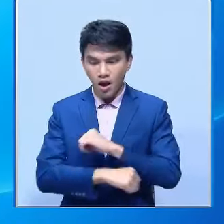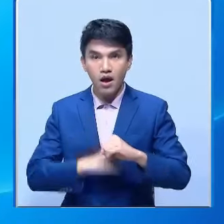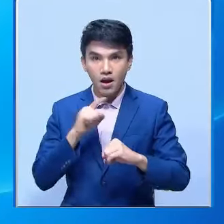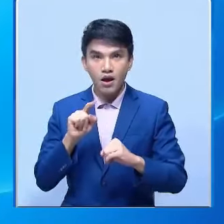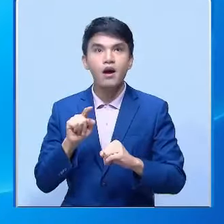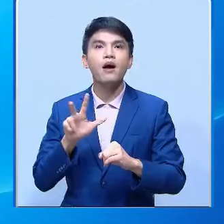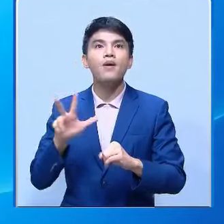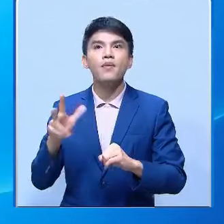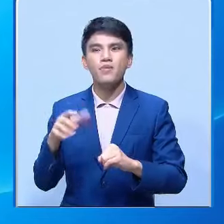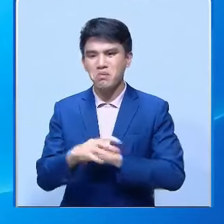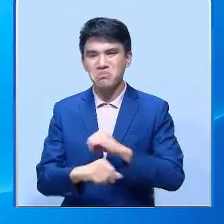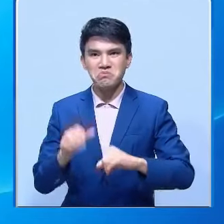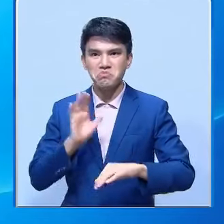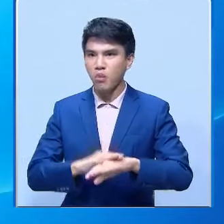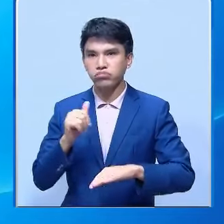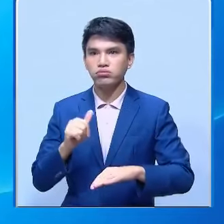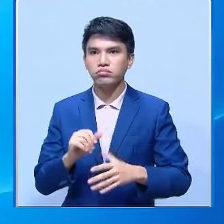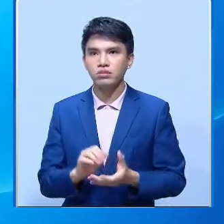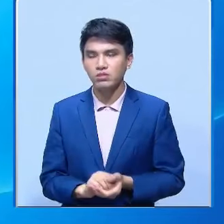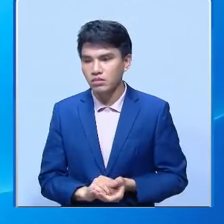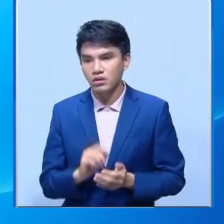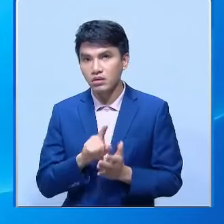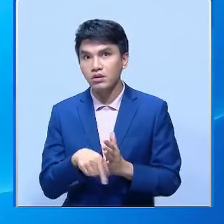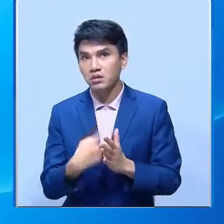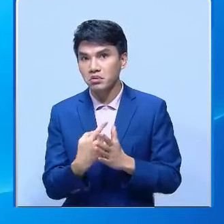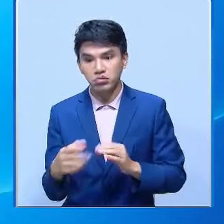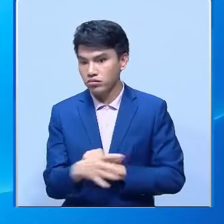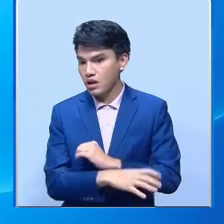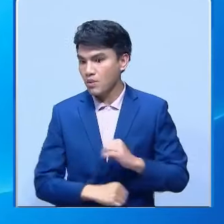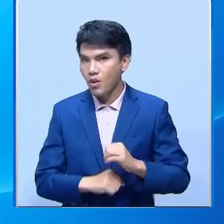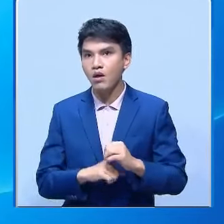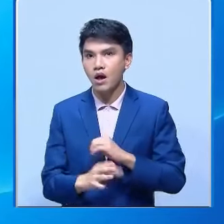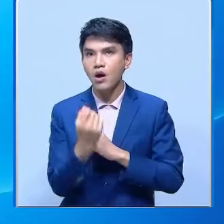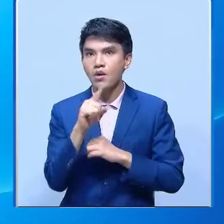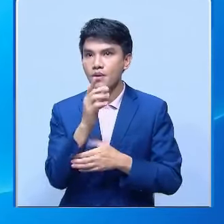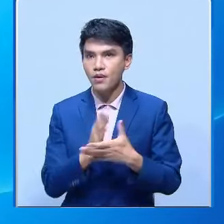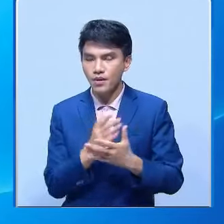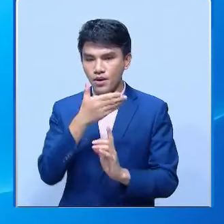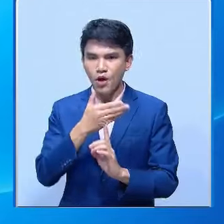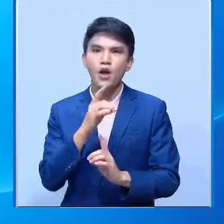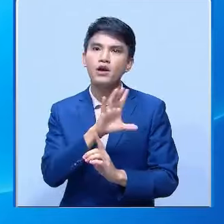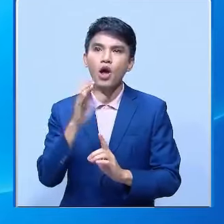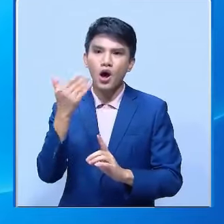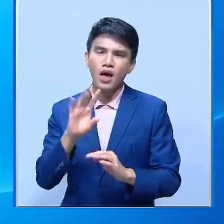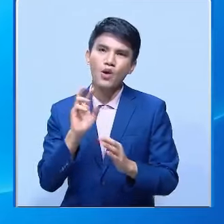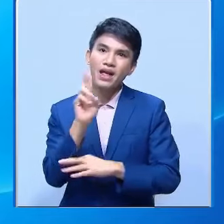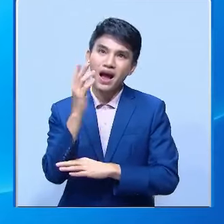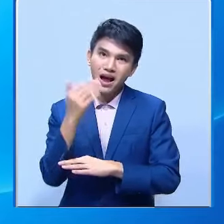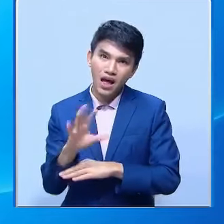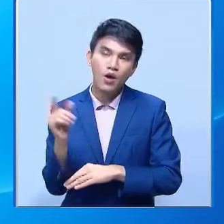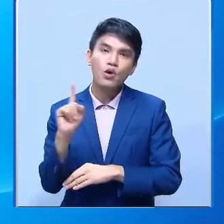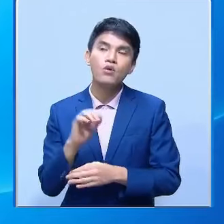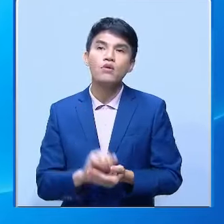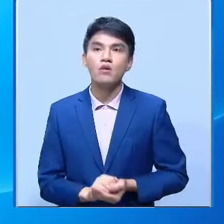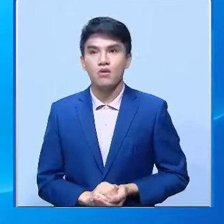ที่แล้วก็หูมันเก่งมากภายในชั่วโมงกว่านะมันมาหาพี่11โมงครึ่งมันไปซอยร้อยกว่าประมาณเที่ยงแล้วก็ไปเส้นไซน้